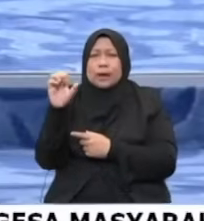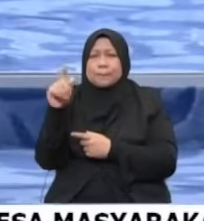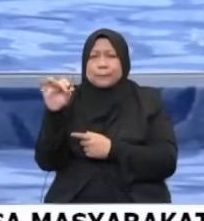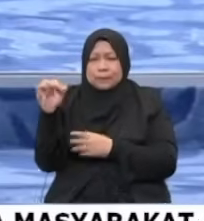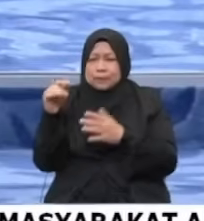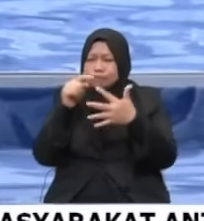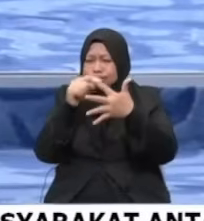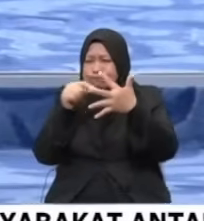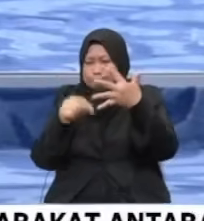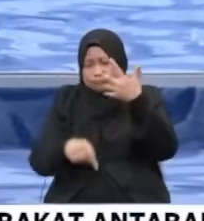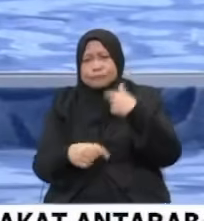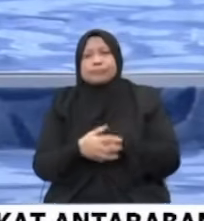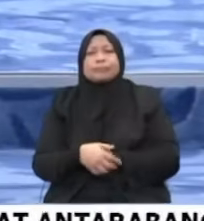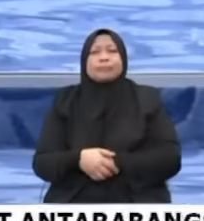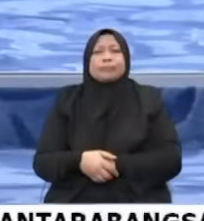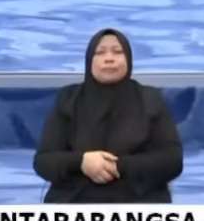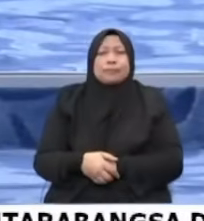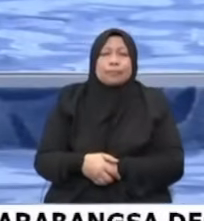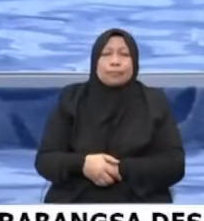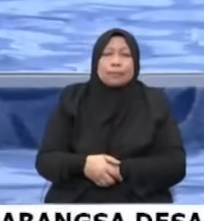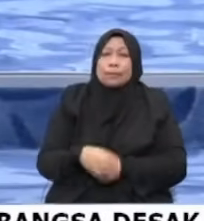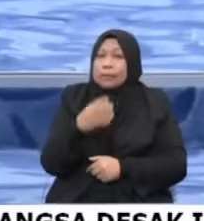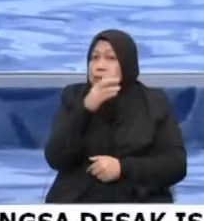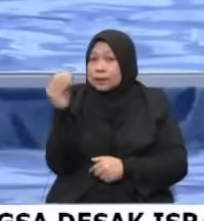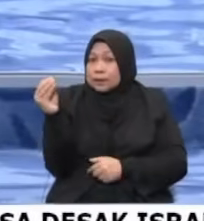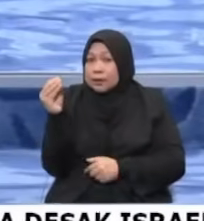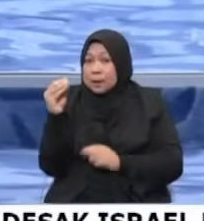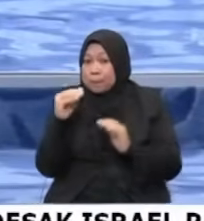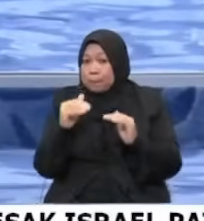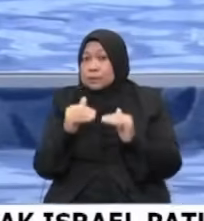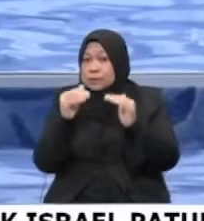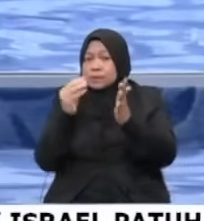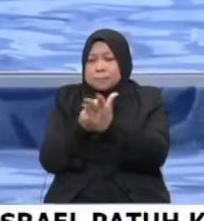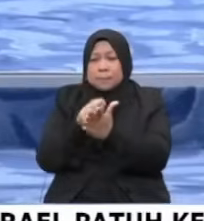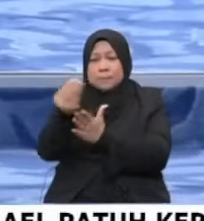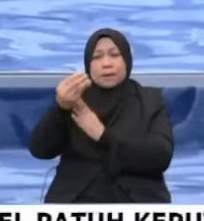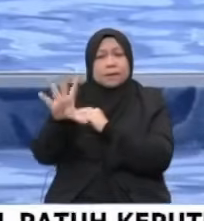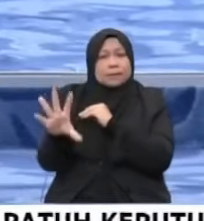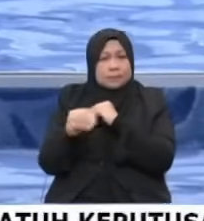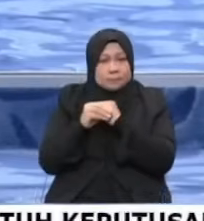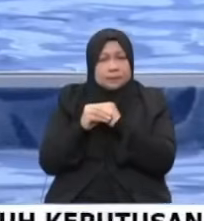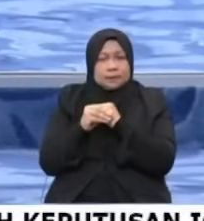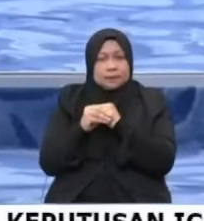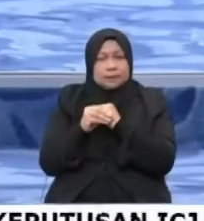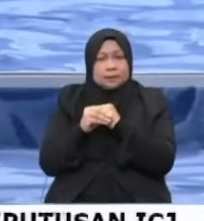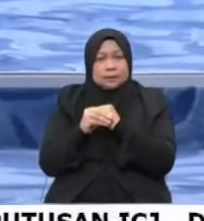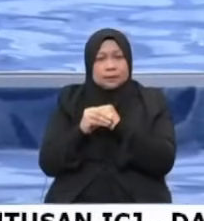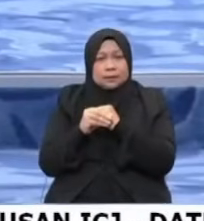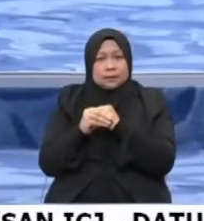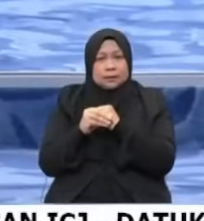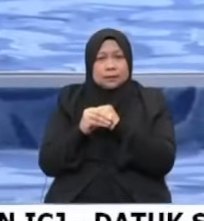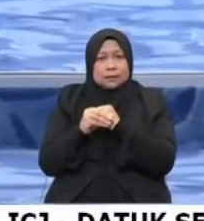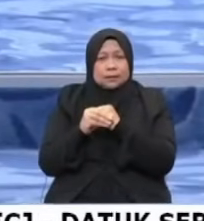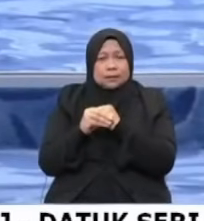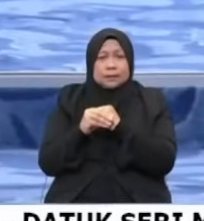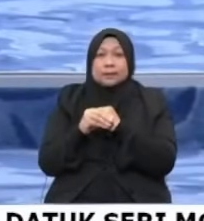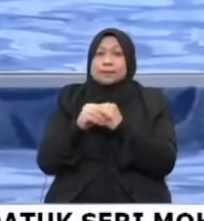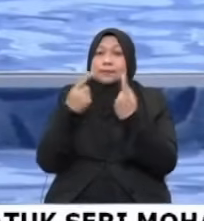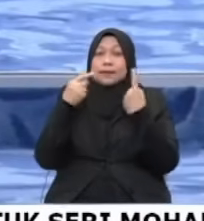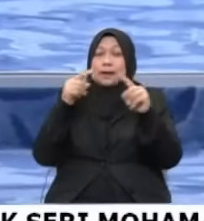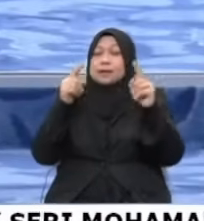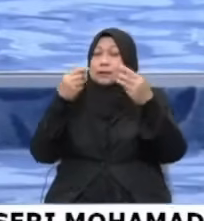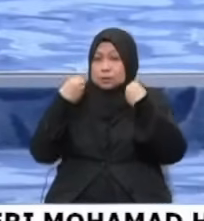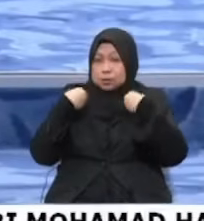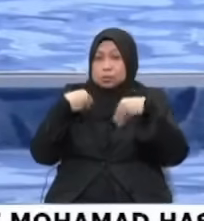chemical m dan potensi pembelian tambahan dalam konteks kejayaan kita